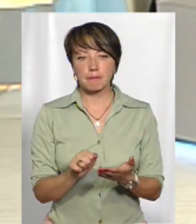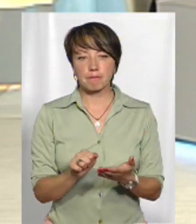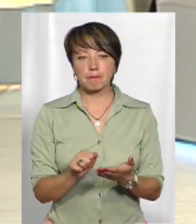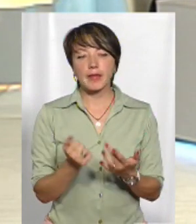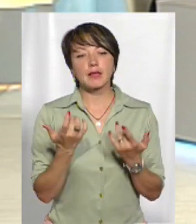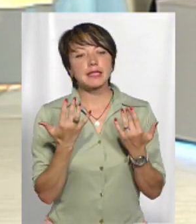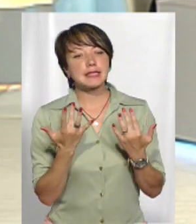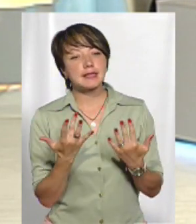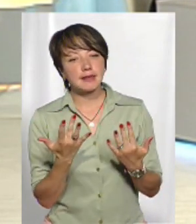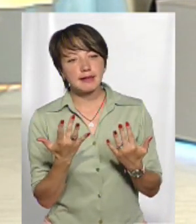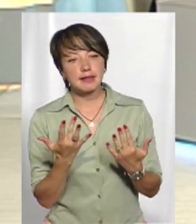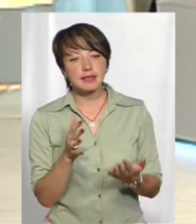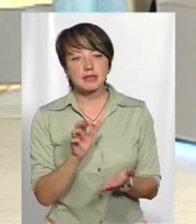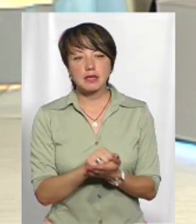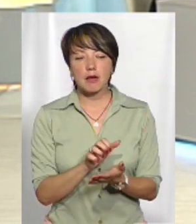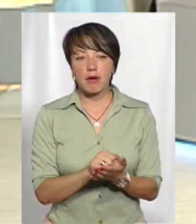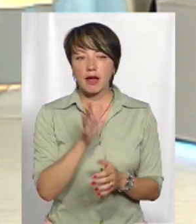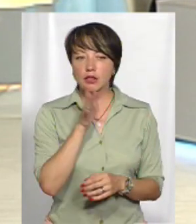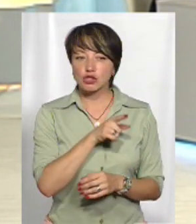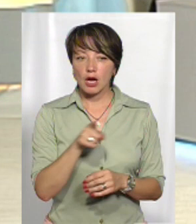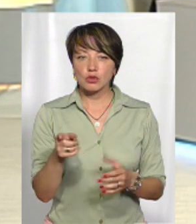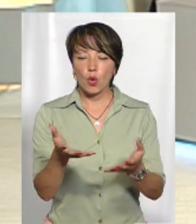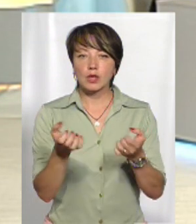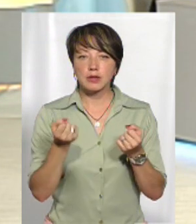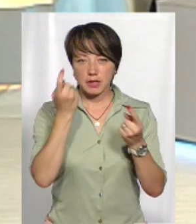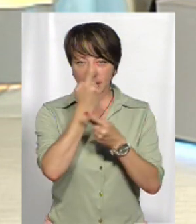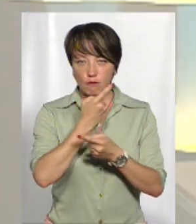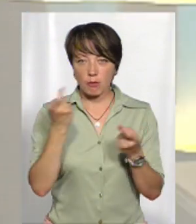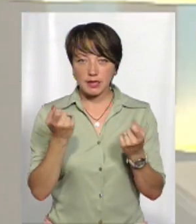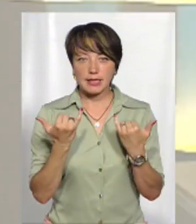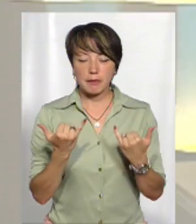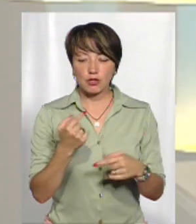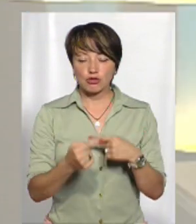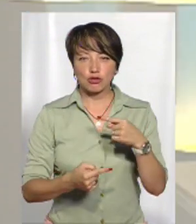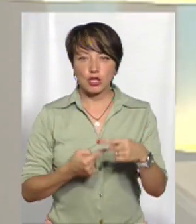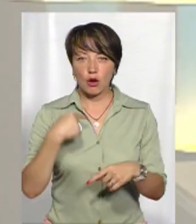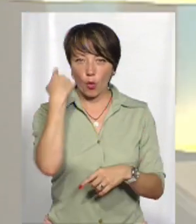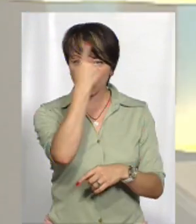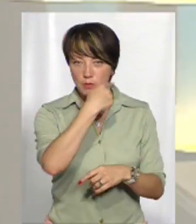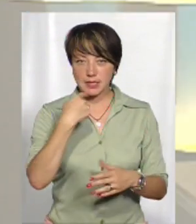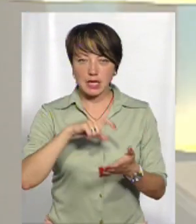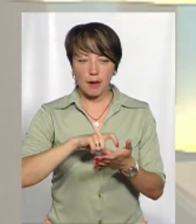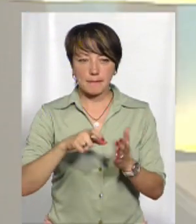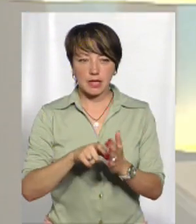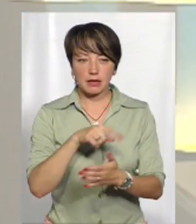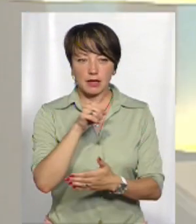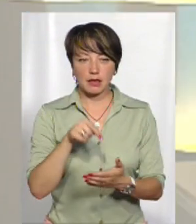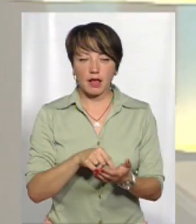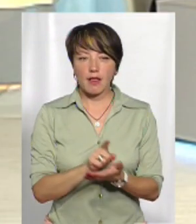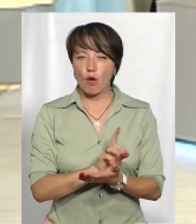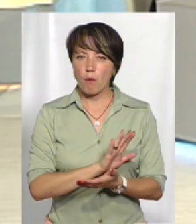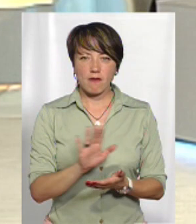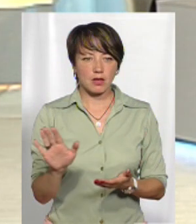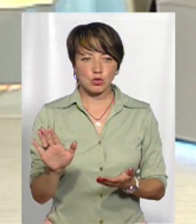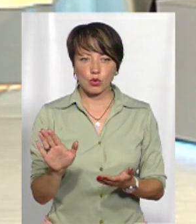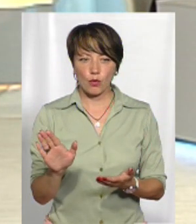Скільки займає часу отримання інформації тепер через особистий кабінет? Не